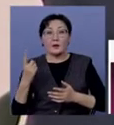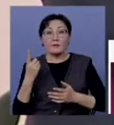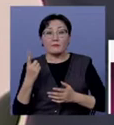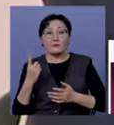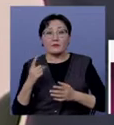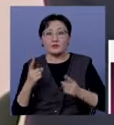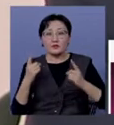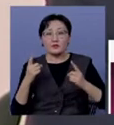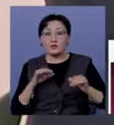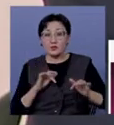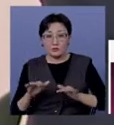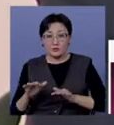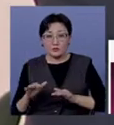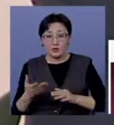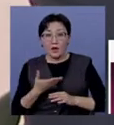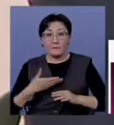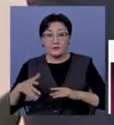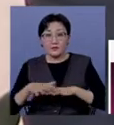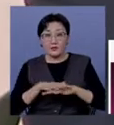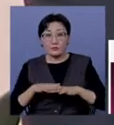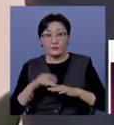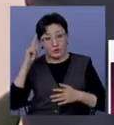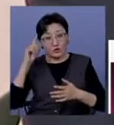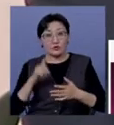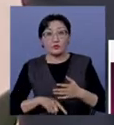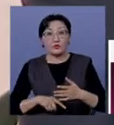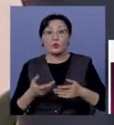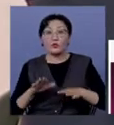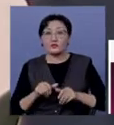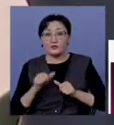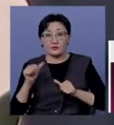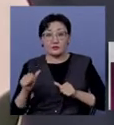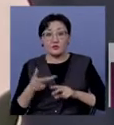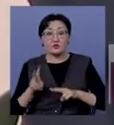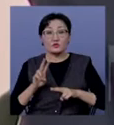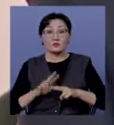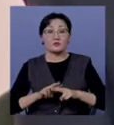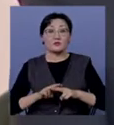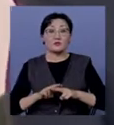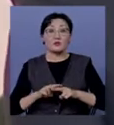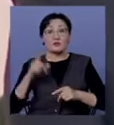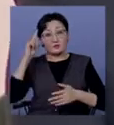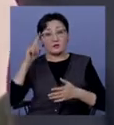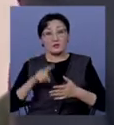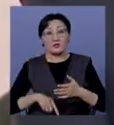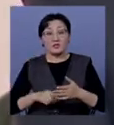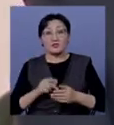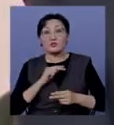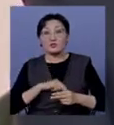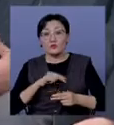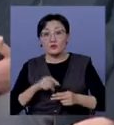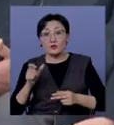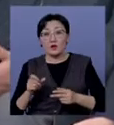шара. Біздің қоғамда дін орны ерекше. Сондықтан дін қызметкерлеріне